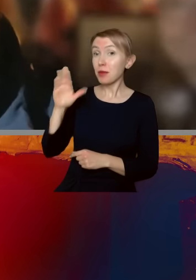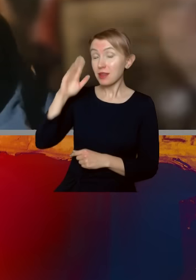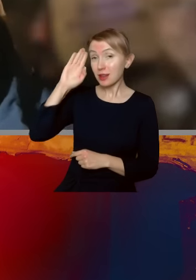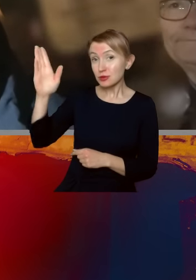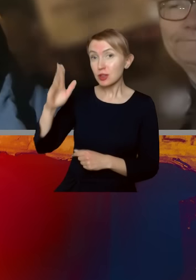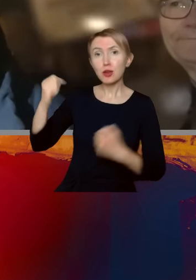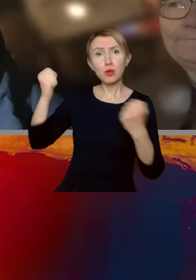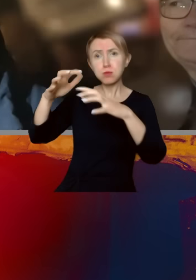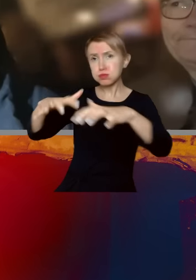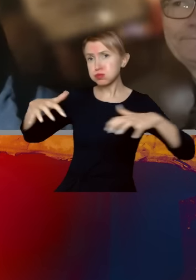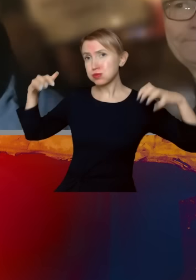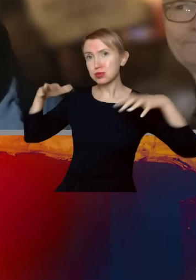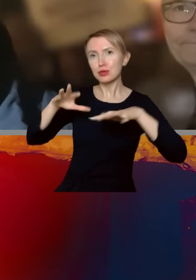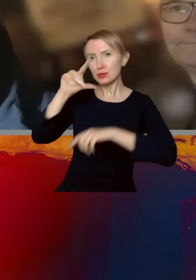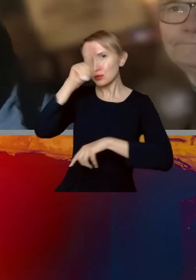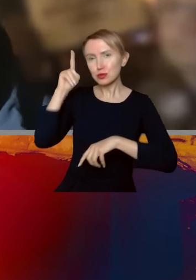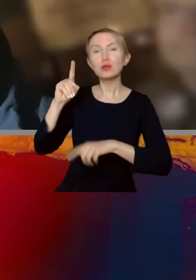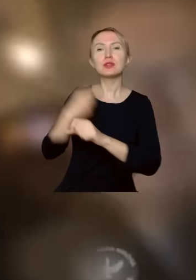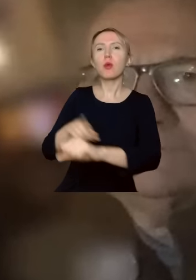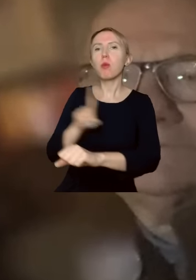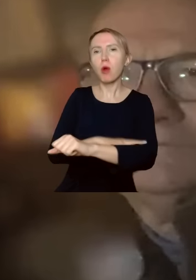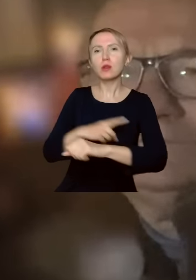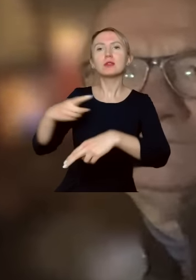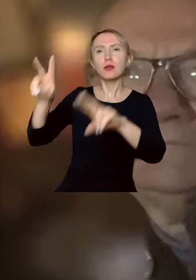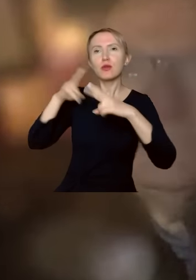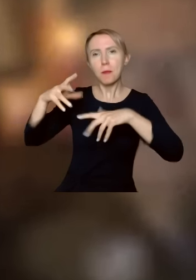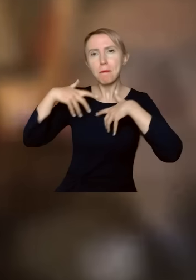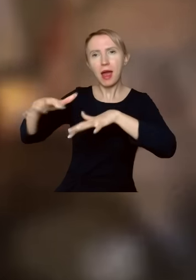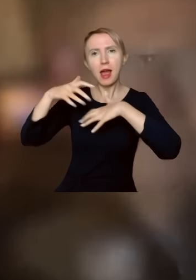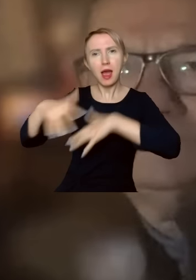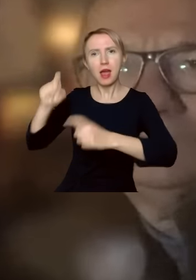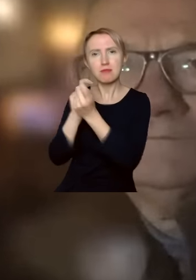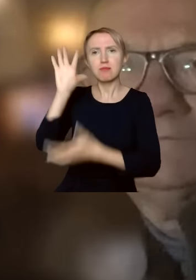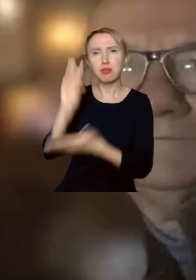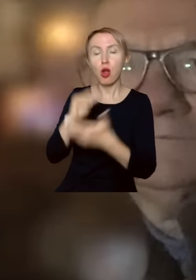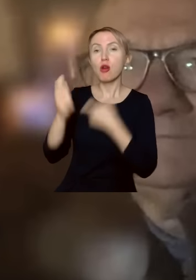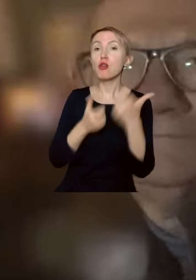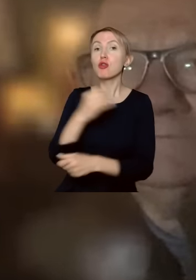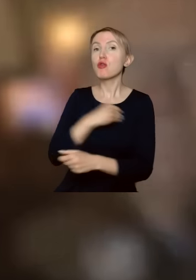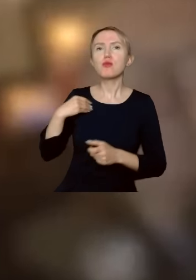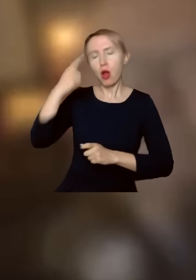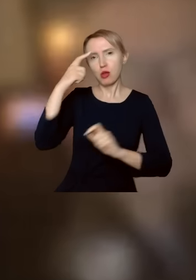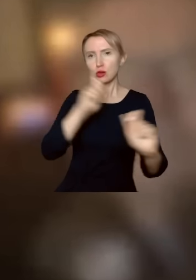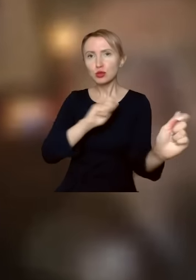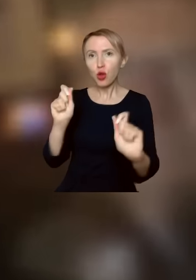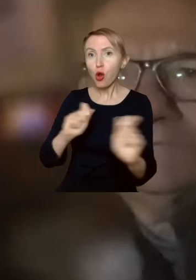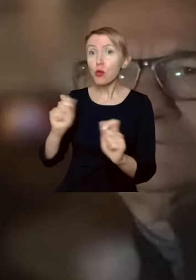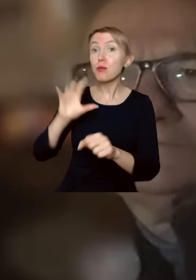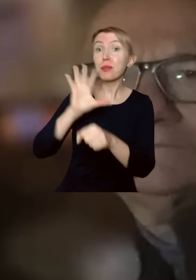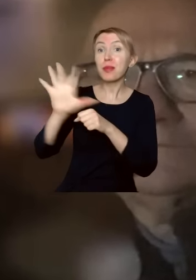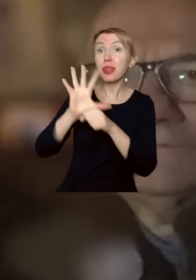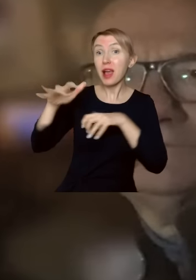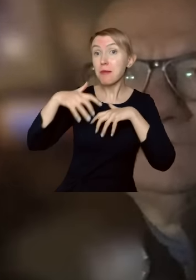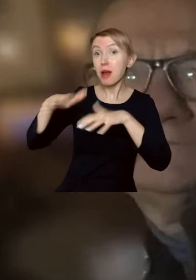tłum w Poznaniu. Poznań wrócił do manifestowania. Polskę obudził. To już 15.